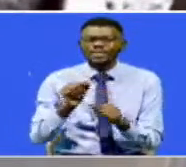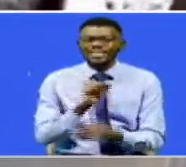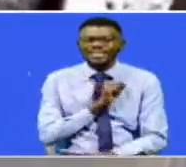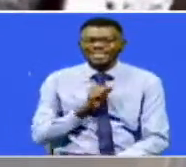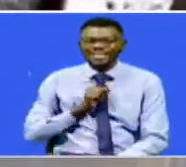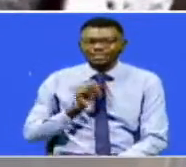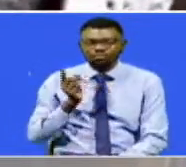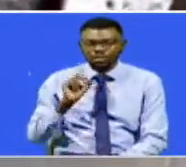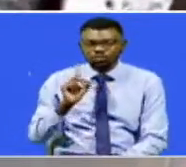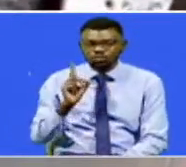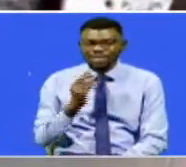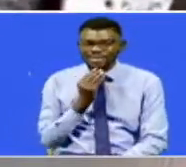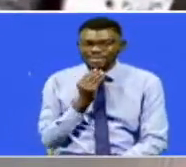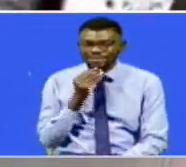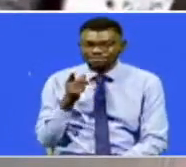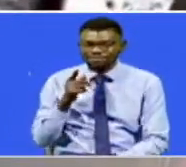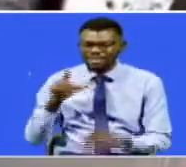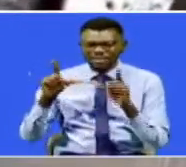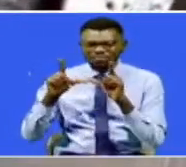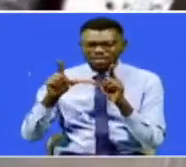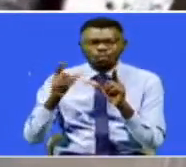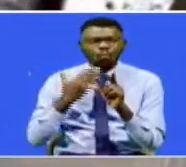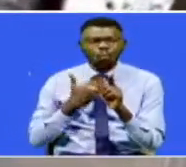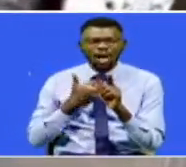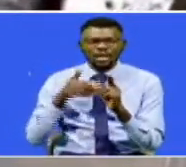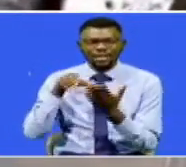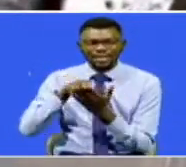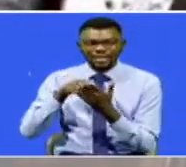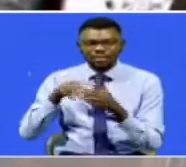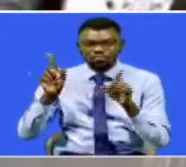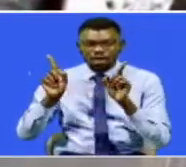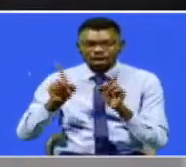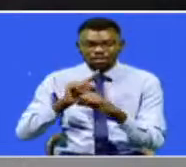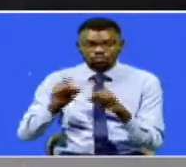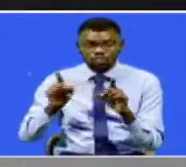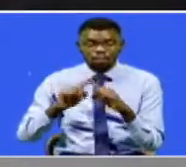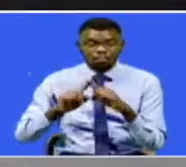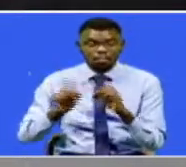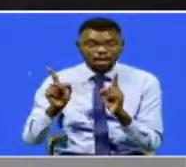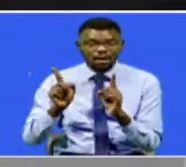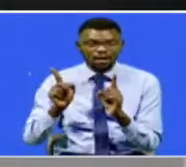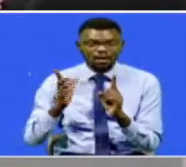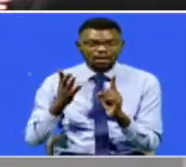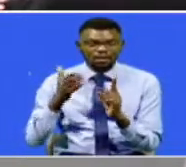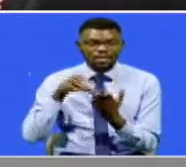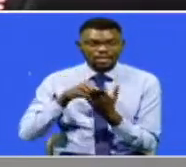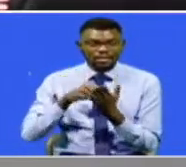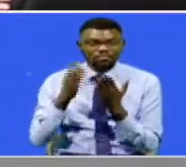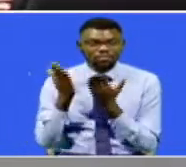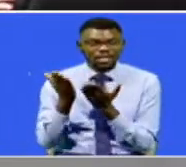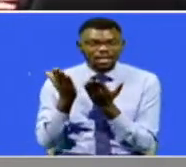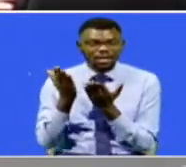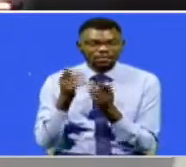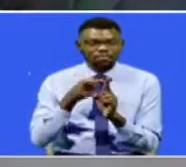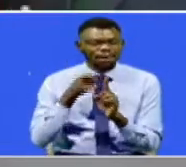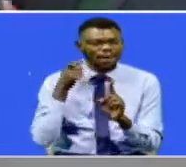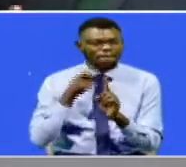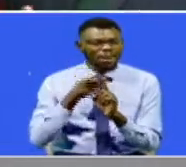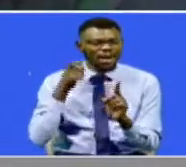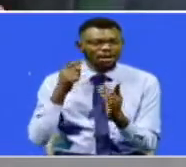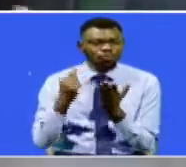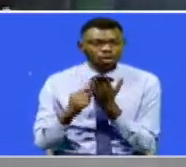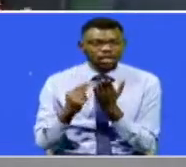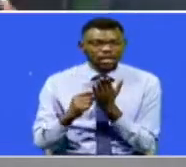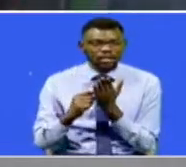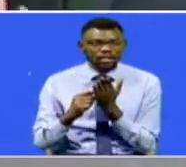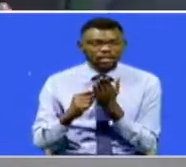kusitishwa. Kesi mbili zimewasilishwa na kusikizwa Jumanne kwenye mahakama ya Kampala. Chuo hicho kinaitaka mahakama kutoa